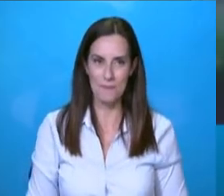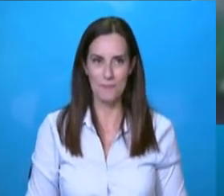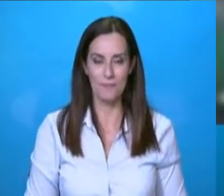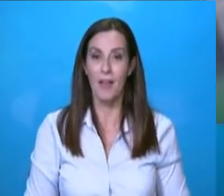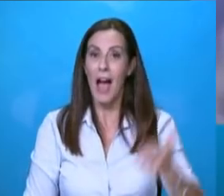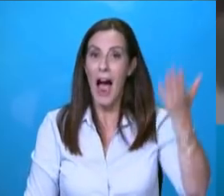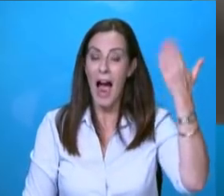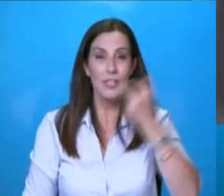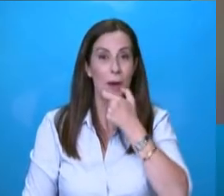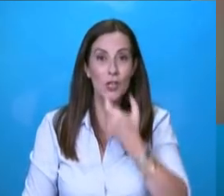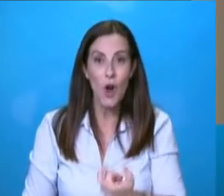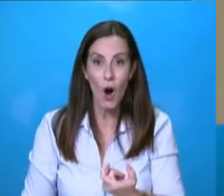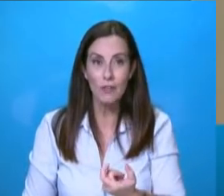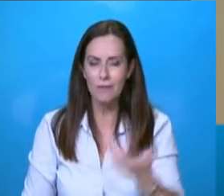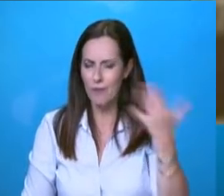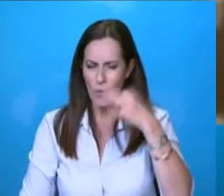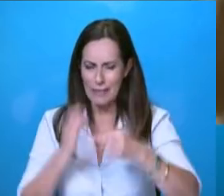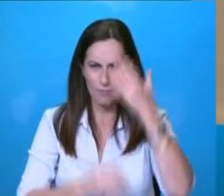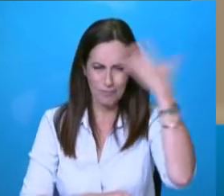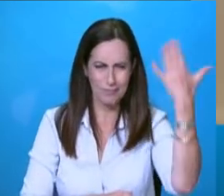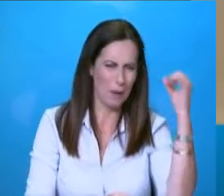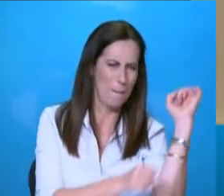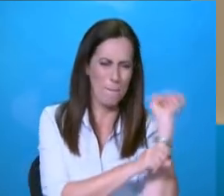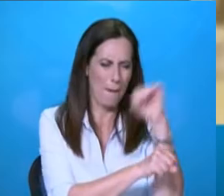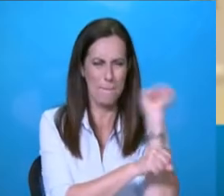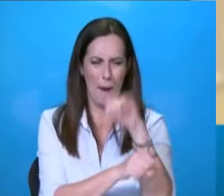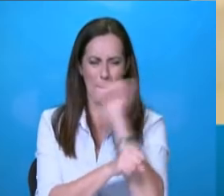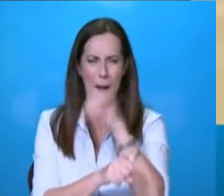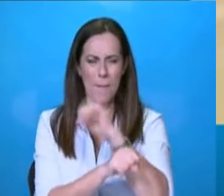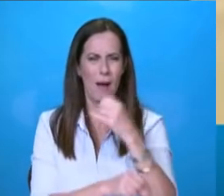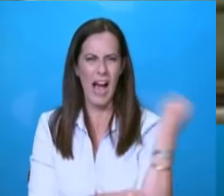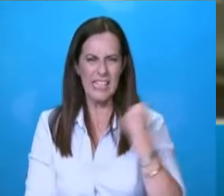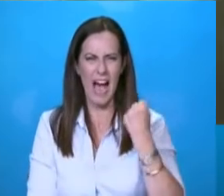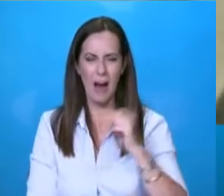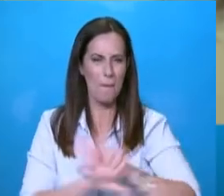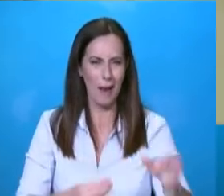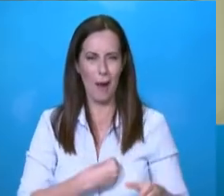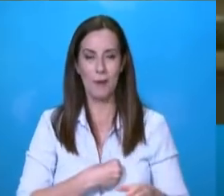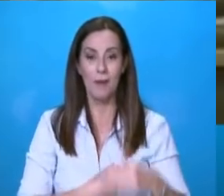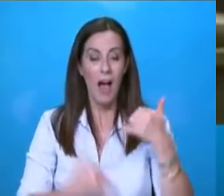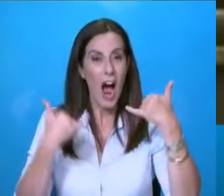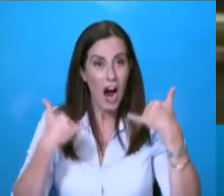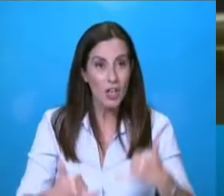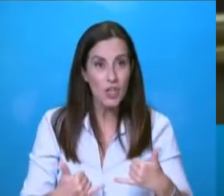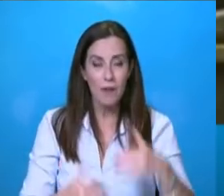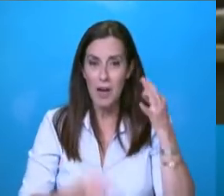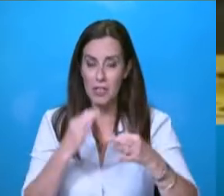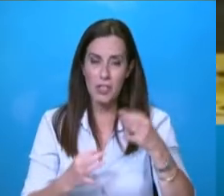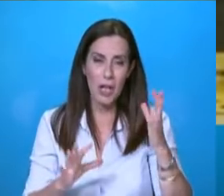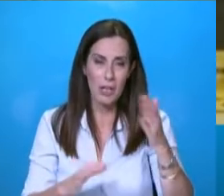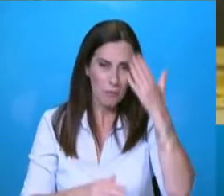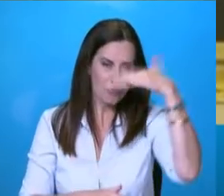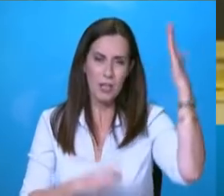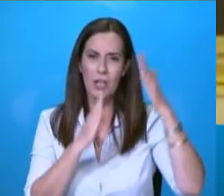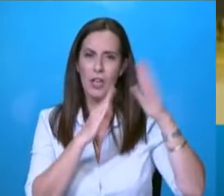אז מייקל ג'ורדן, סקוטי פיפן וקארל מלון ריסקו את היריבות בלי רחמים. בטורניר הזה השמות הגדולים העדיפו להישאר